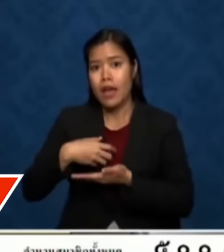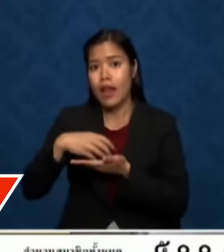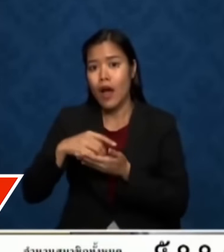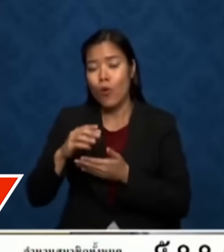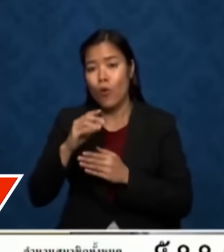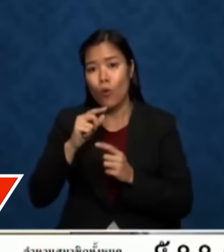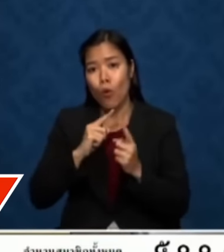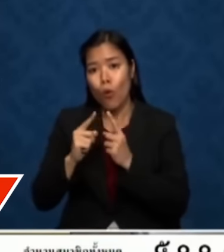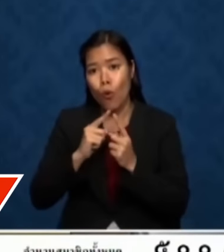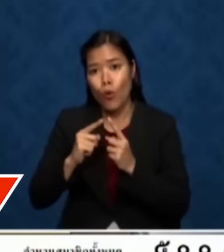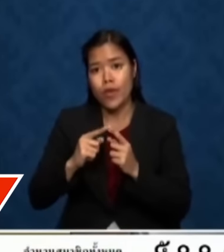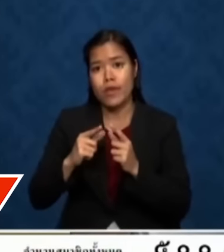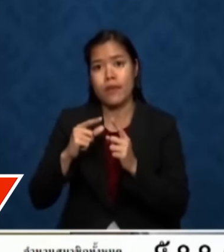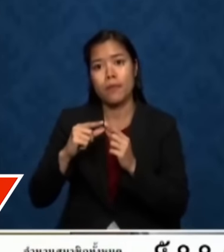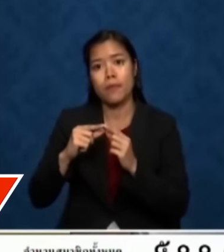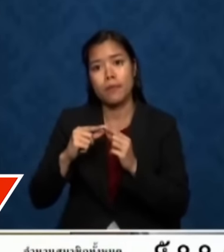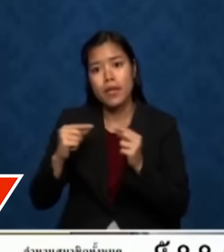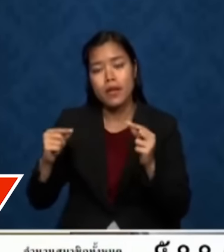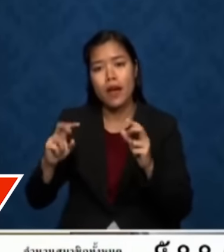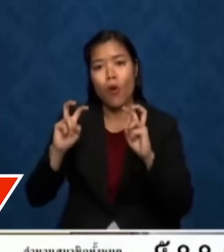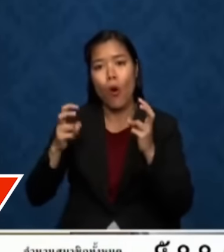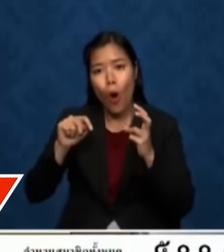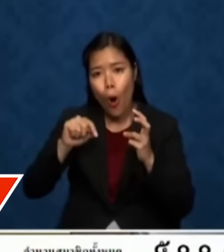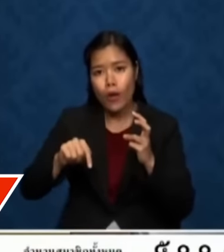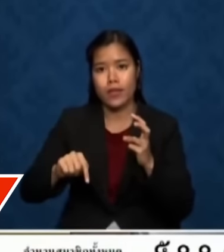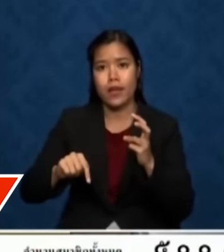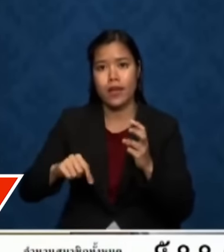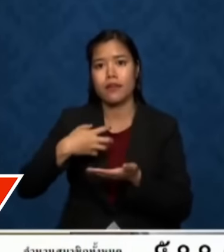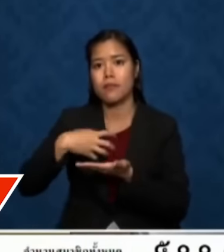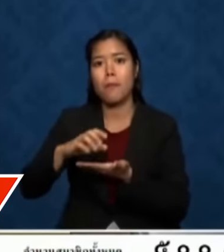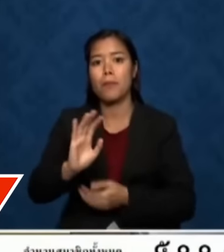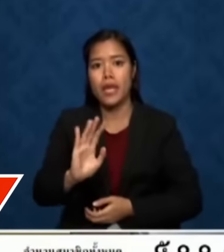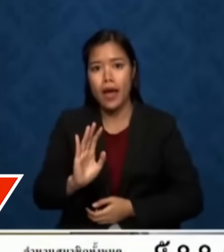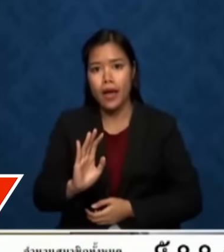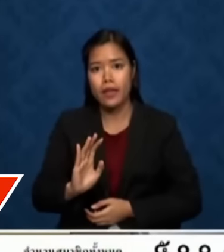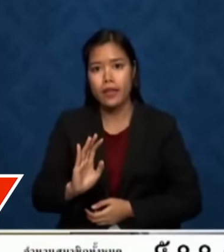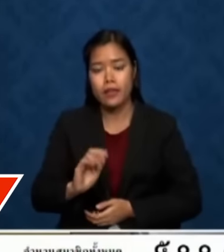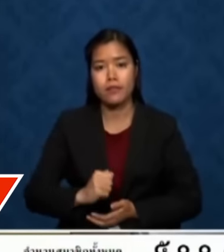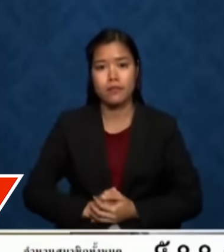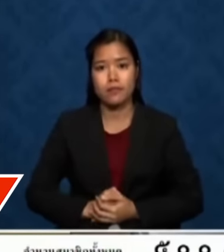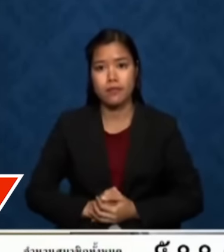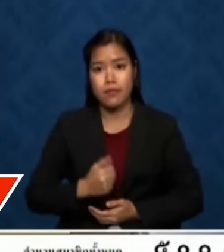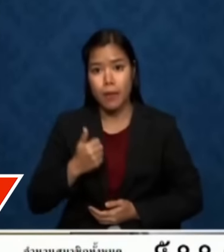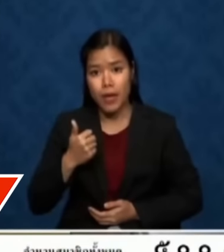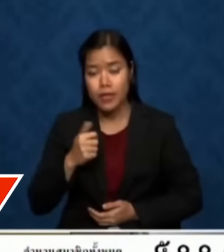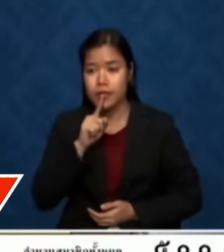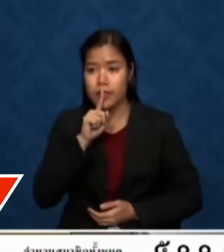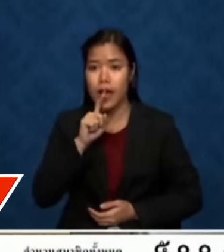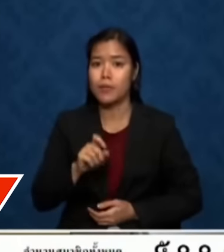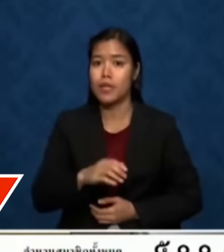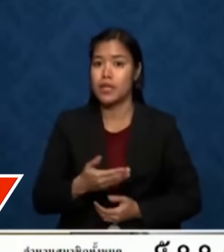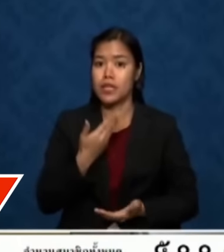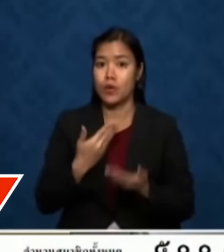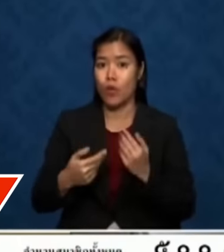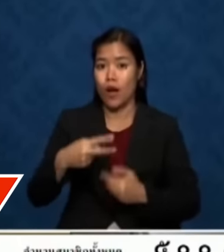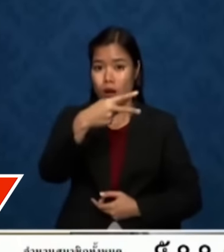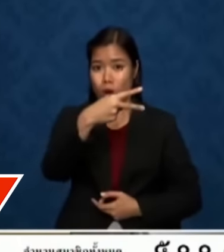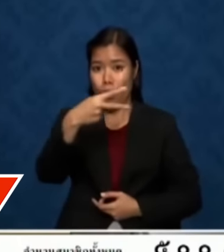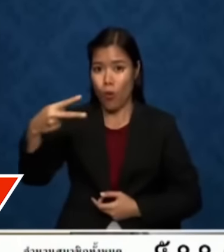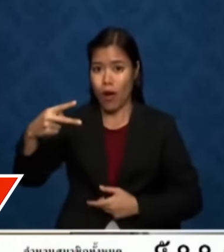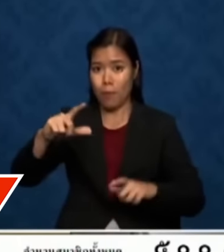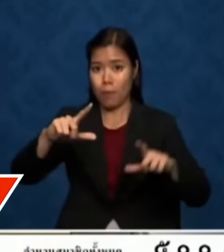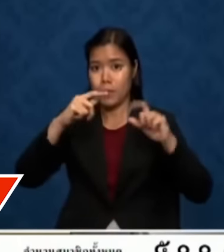หมขอได้ไหมไม่นำเสนอเรื่องนี้ได้ไหมหรือแม้กระทั่งที่มีการพาดหัวข่าวแล้วนำเสนอ